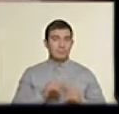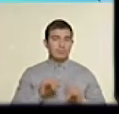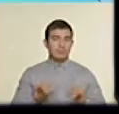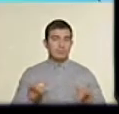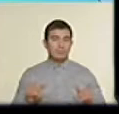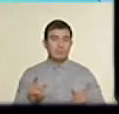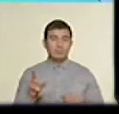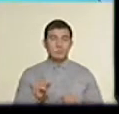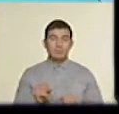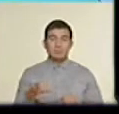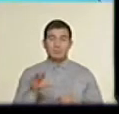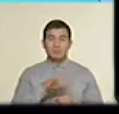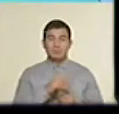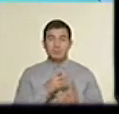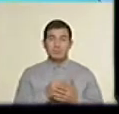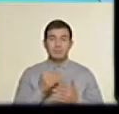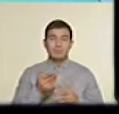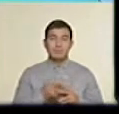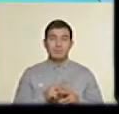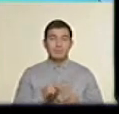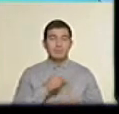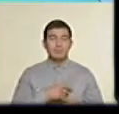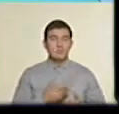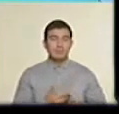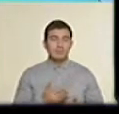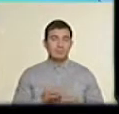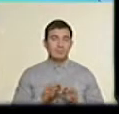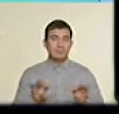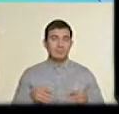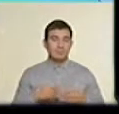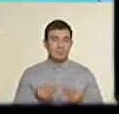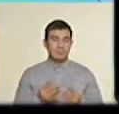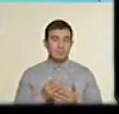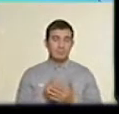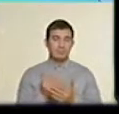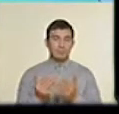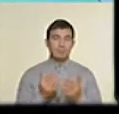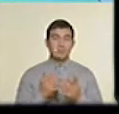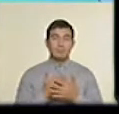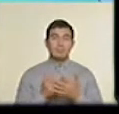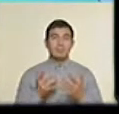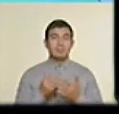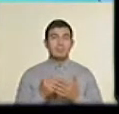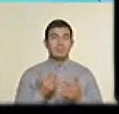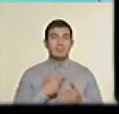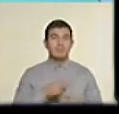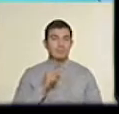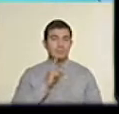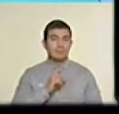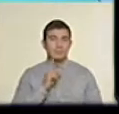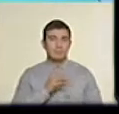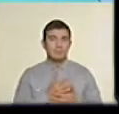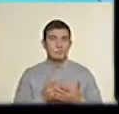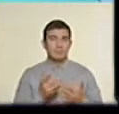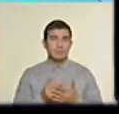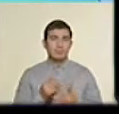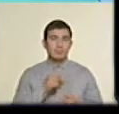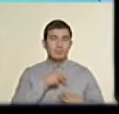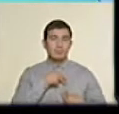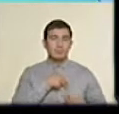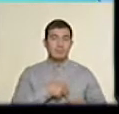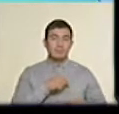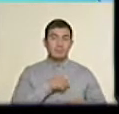hamda ularning turi va sifatini yaxshilashdan iborat. Xizmat ko'rsatish muassasalarini joylashtirishda xizmat ko'rsatish